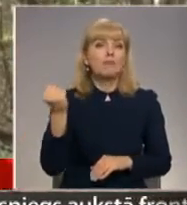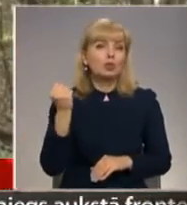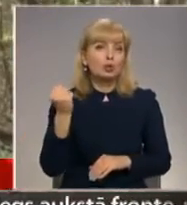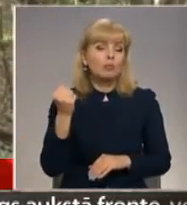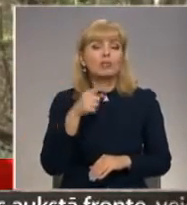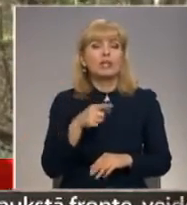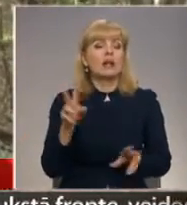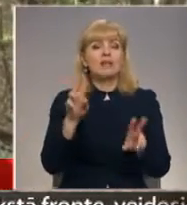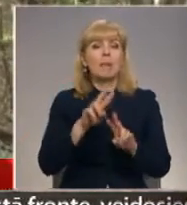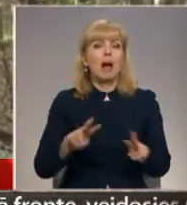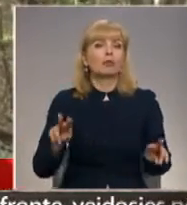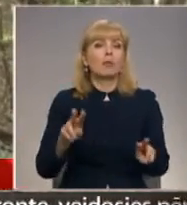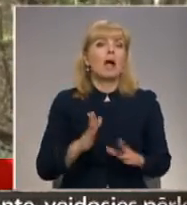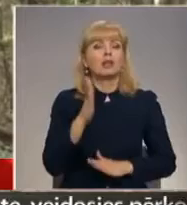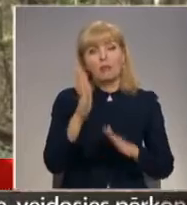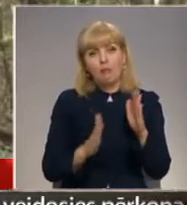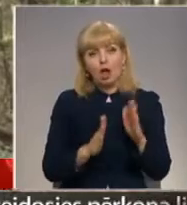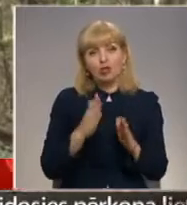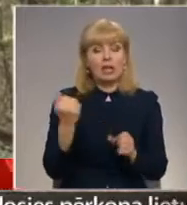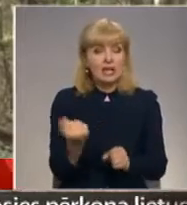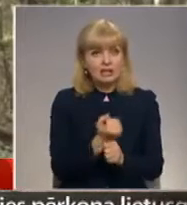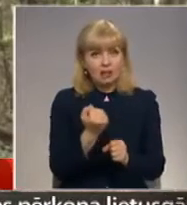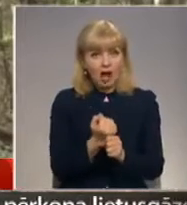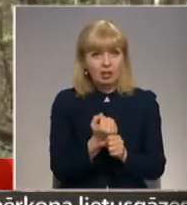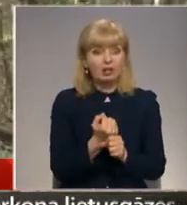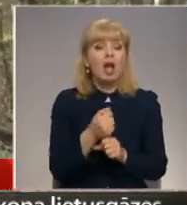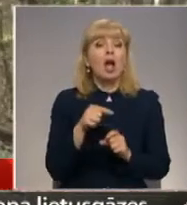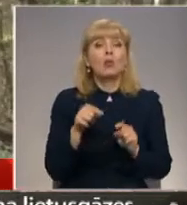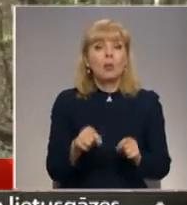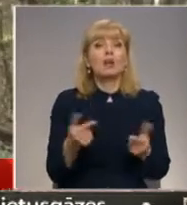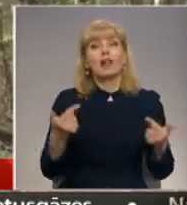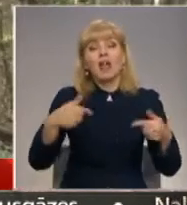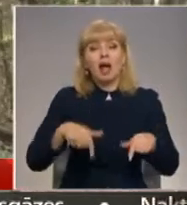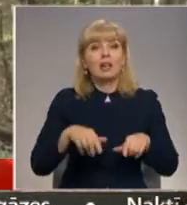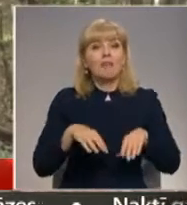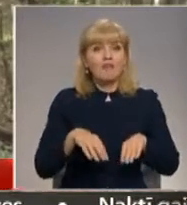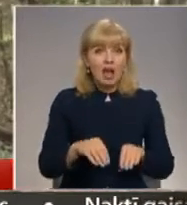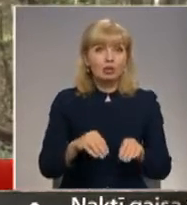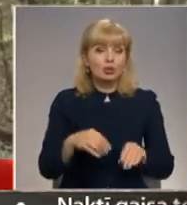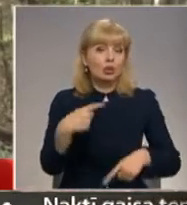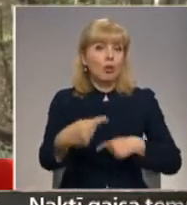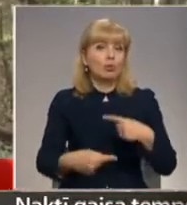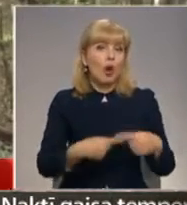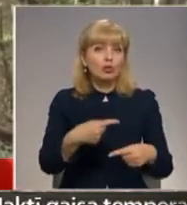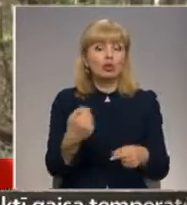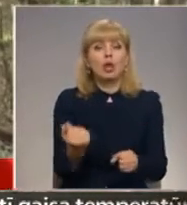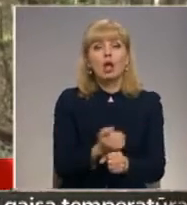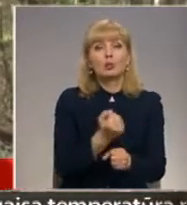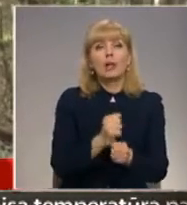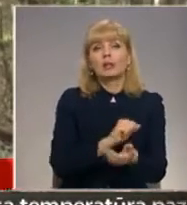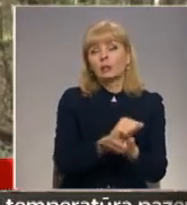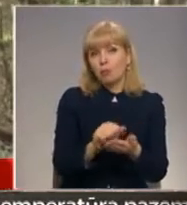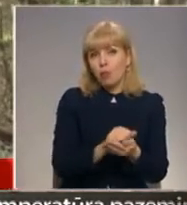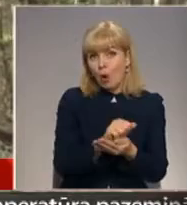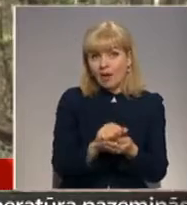radīt nepārdomāta mežstrāde. Tas ir tāda mežstrāde, kuras laikā veicot to procesu, tiek nodarīts